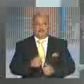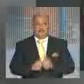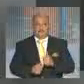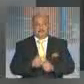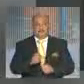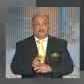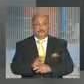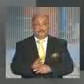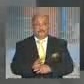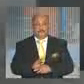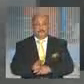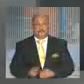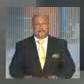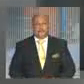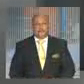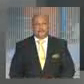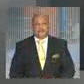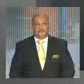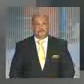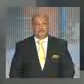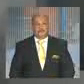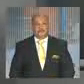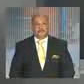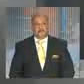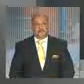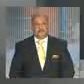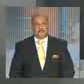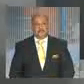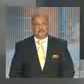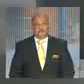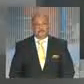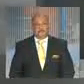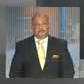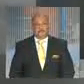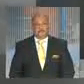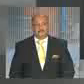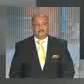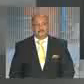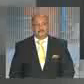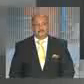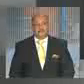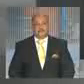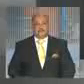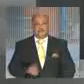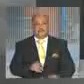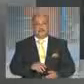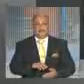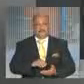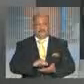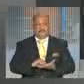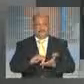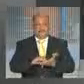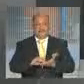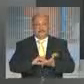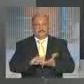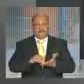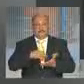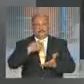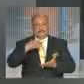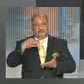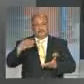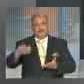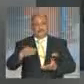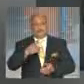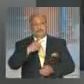رخيصا. أدرس تلاميذي يعني في القسم، أحاول أن أقدم النص الذي يمكن أن يعاشره